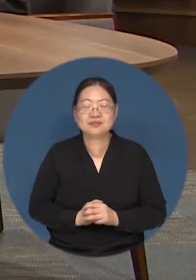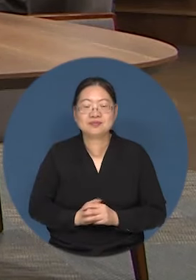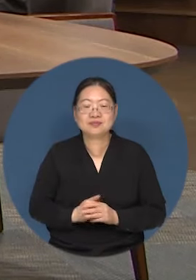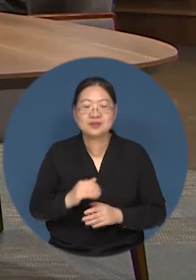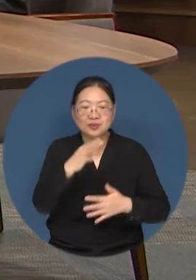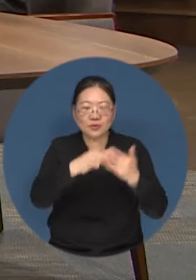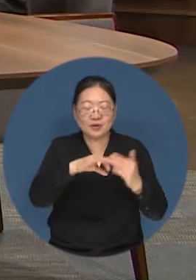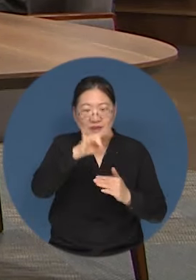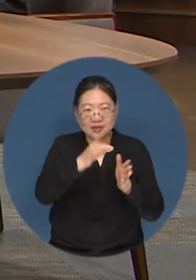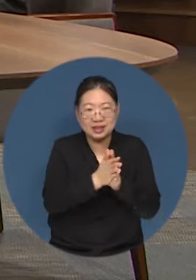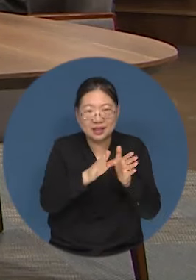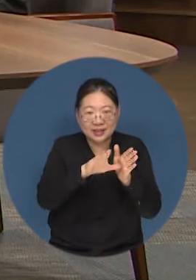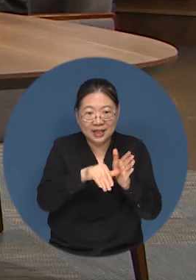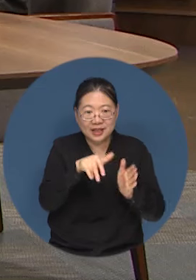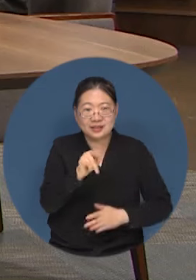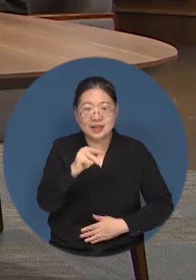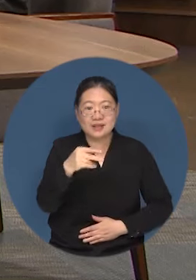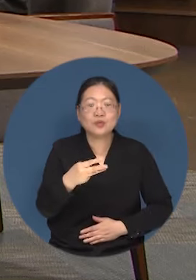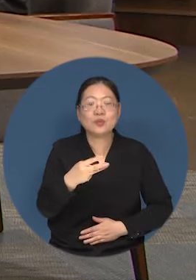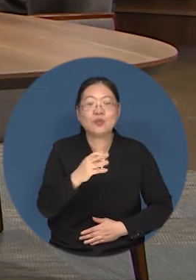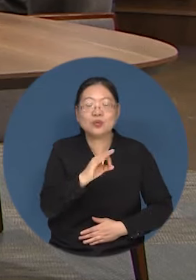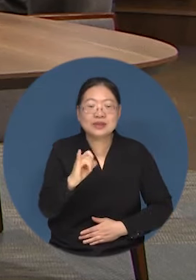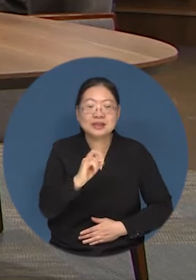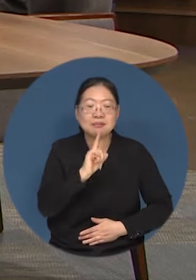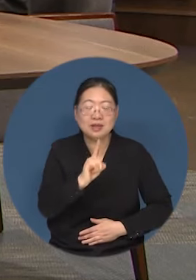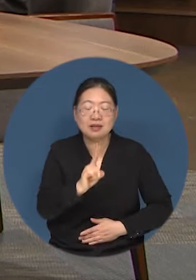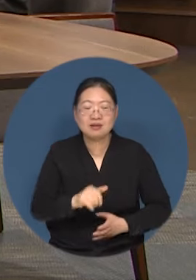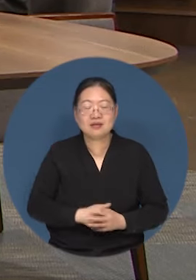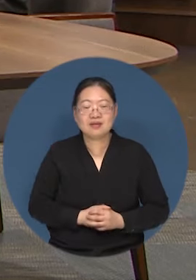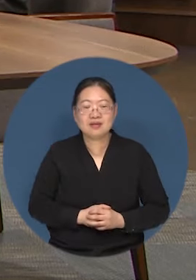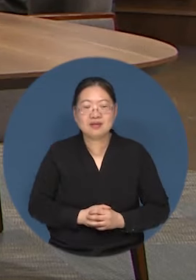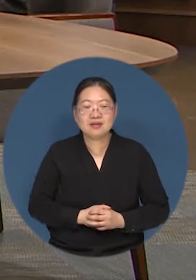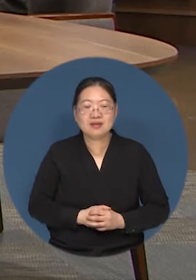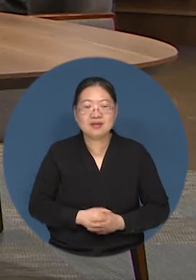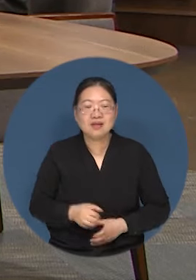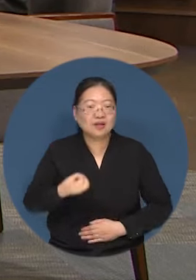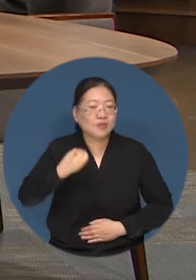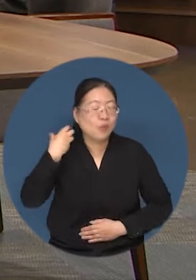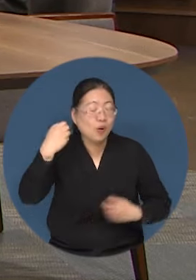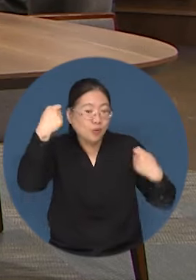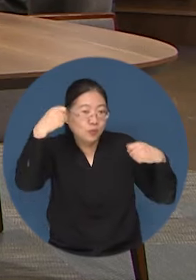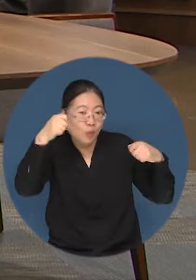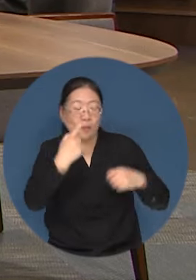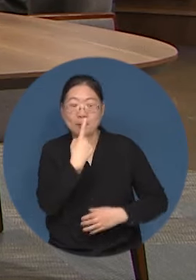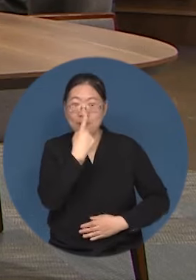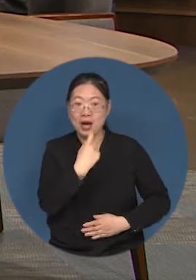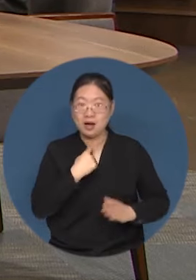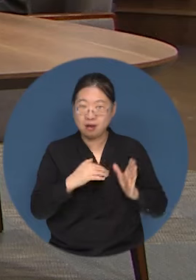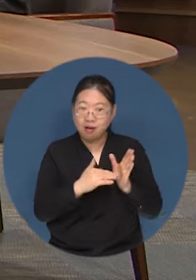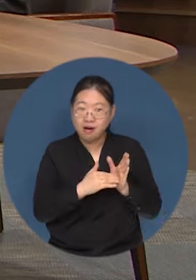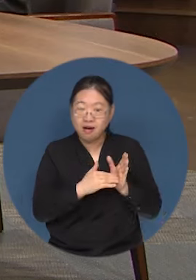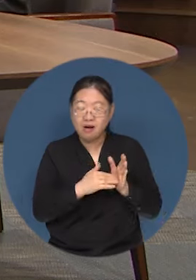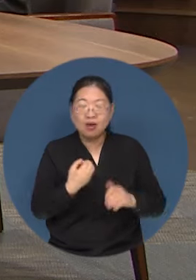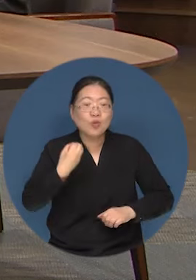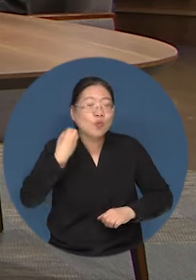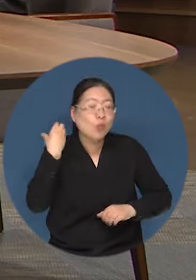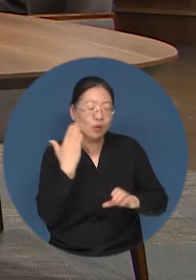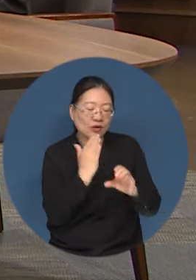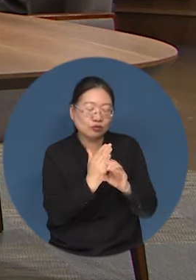프로그램 처음 시작하면서 제돌이 얘기를 꺼냈잖아요. 네. 돌고래 쇼를 이렇게 멋지게 펼칠 정도면 돌고래